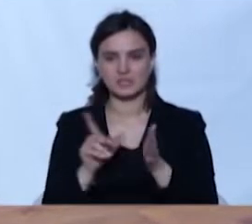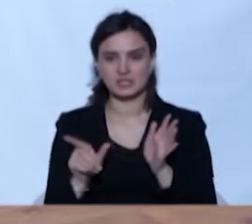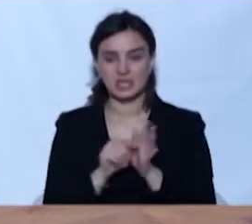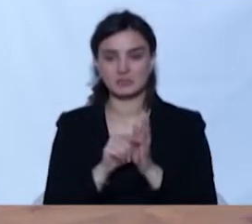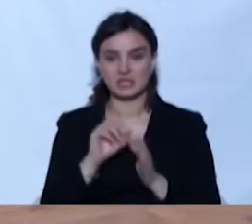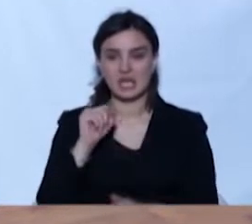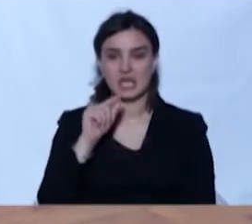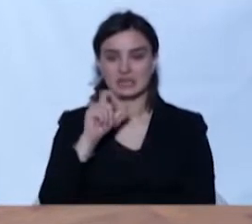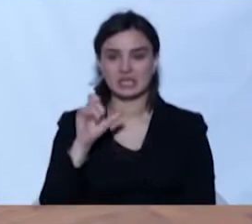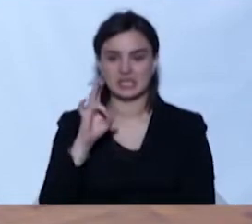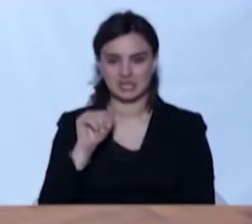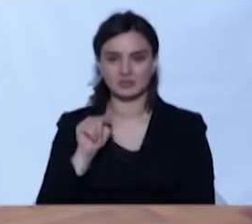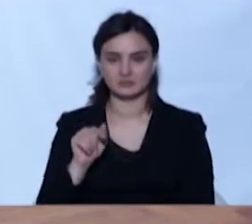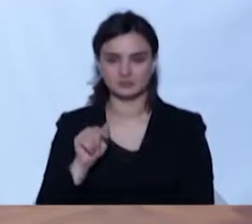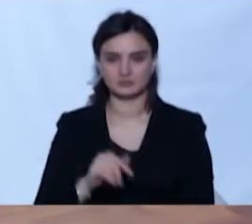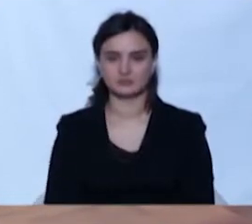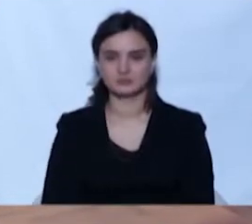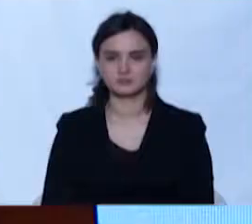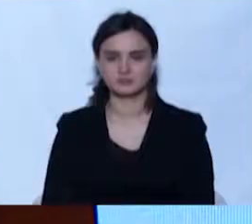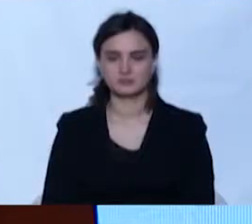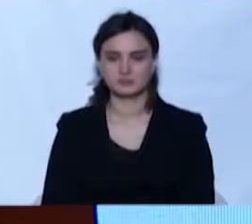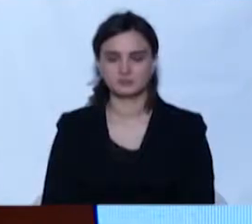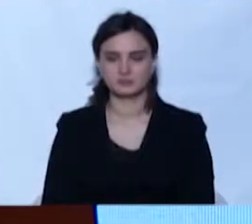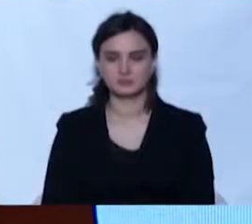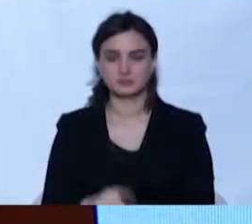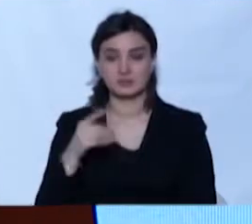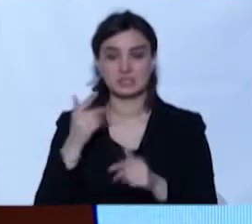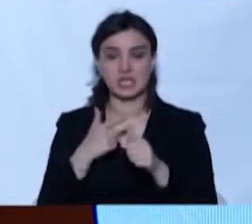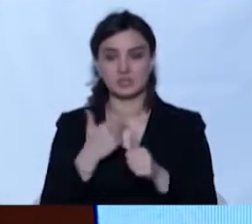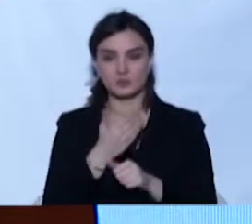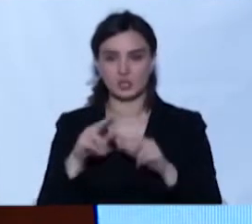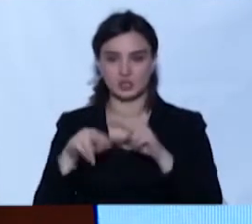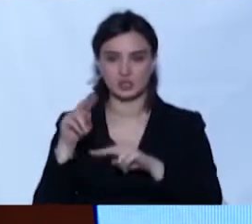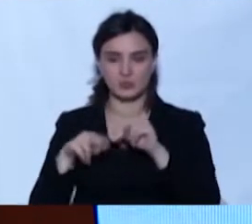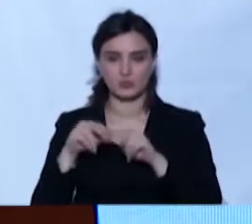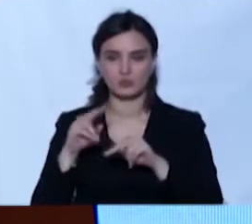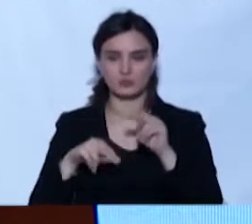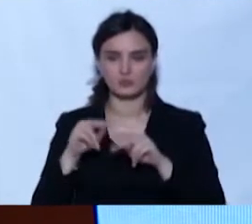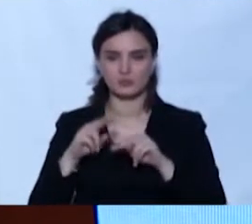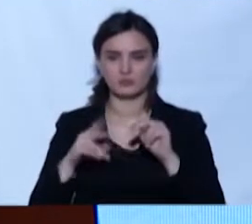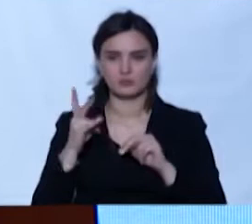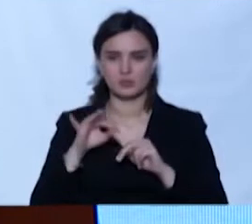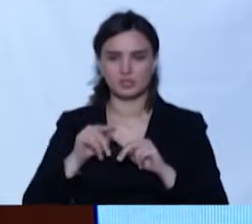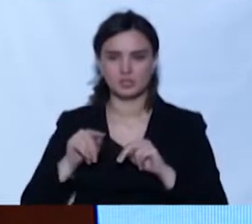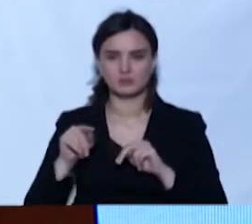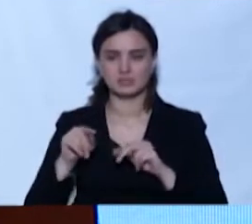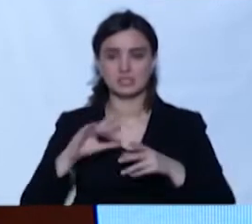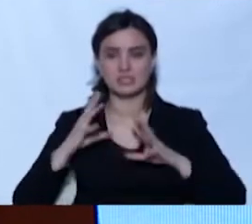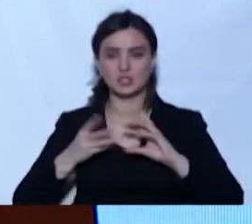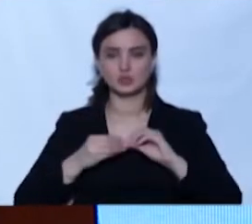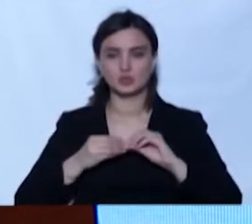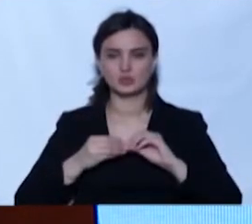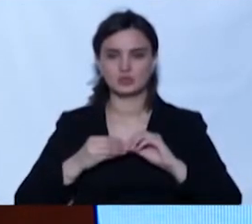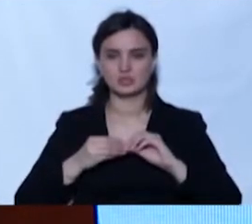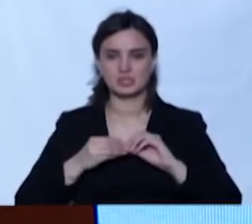ეს ანსამბლი არის აშენებული, მაგრამ უფთო ნიკეს ეძღვნება. საერთოდ ნიკე